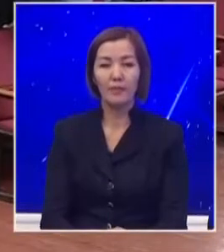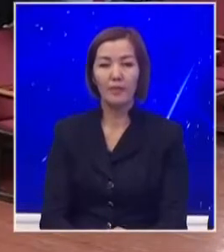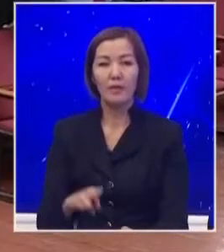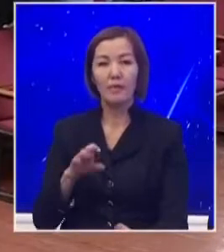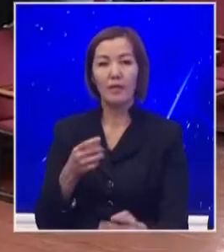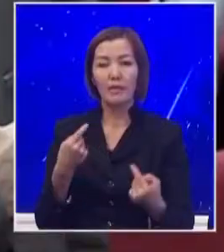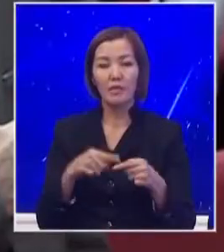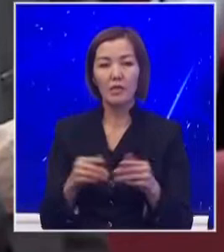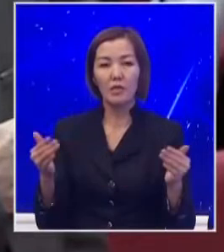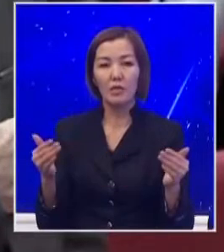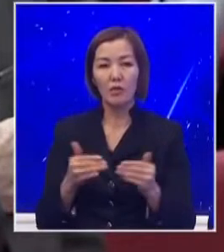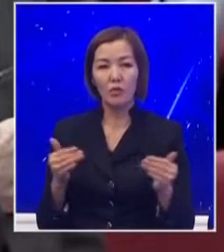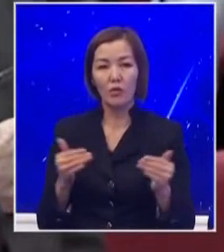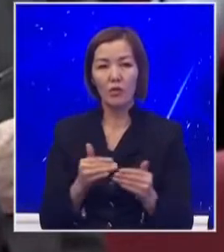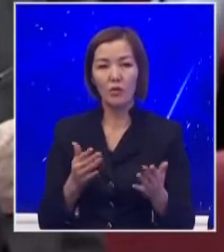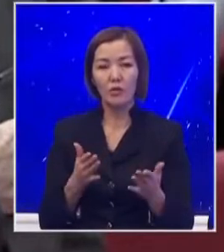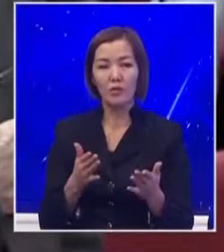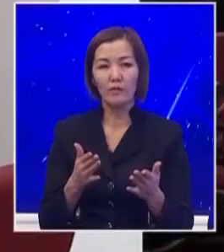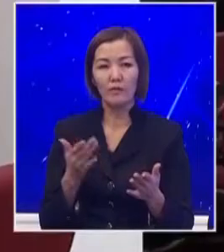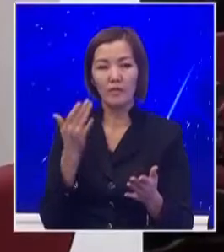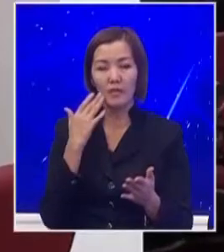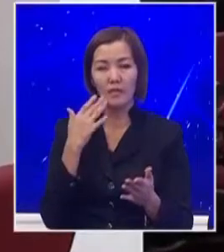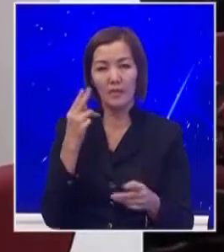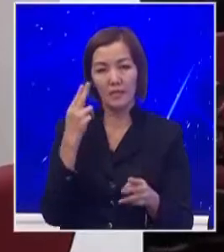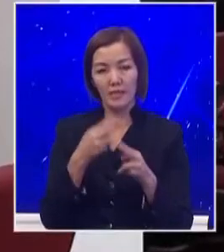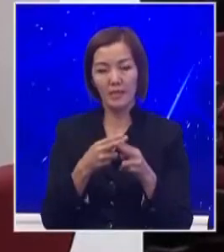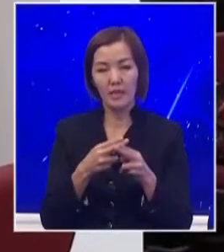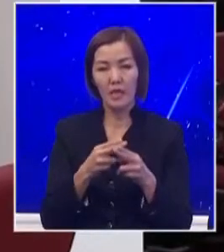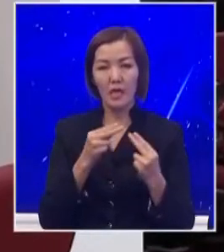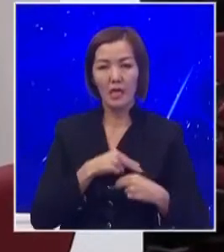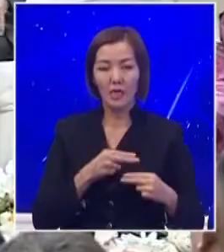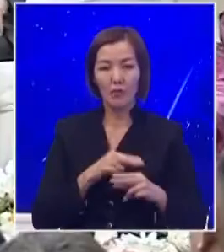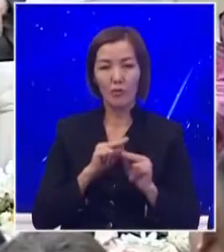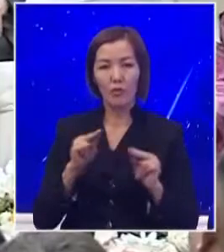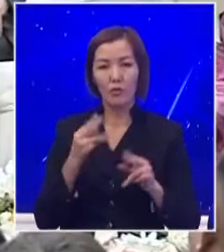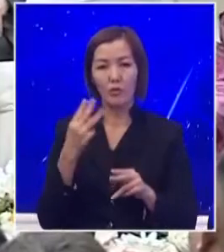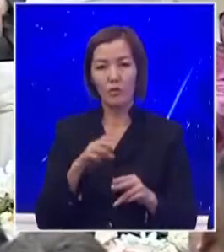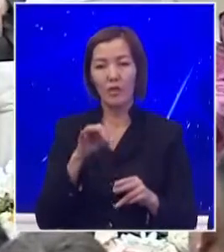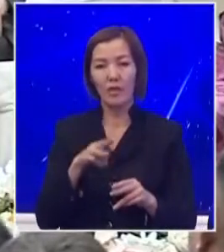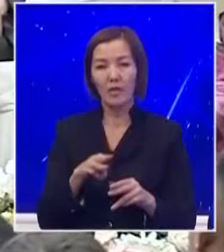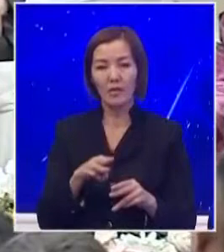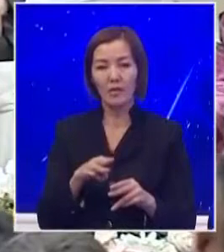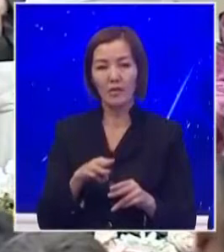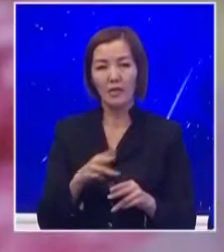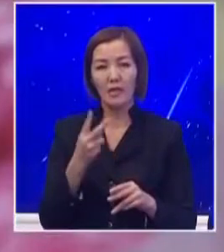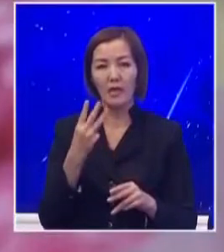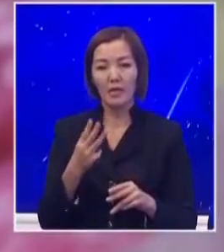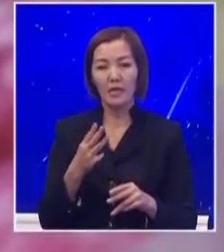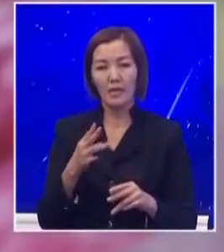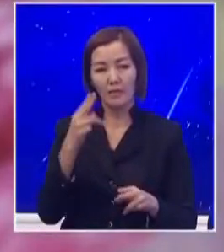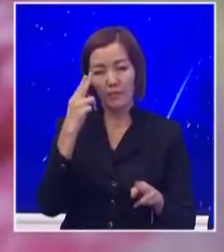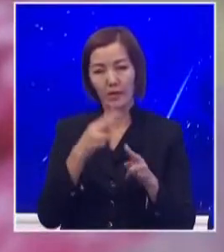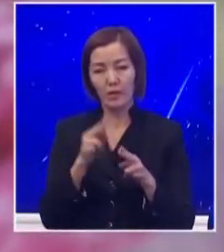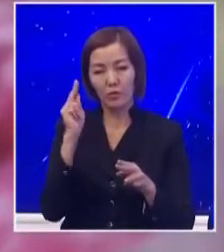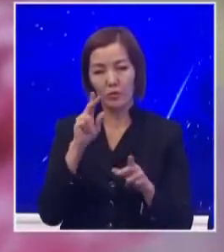Политехнический колледж для Жумахана Кузбаева не чужой. Его сестра работает здесь преподавателем уже более 40 лет, а три младших брата учатся в этом